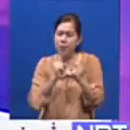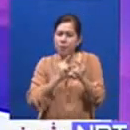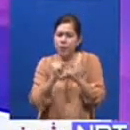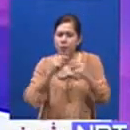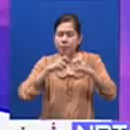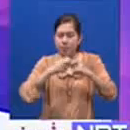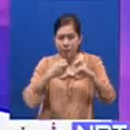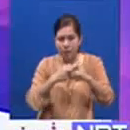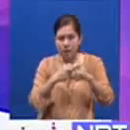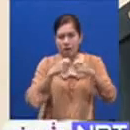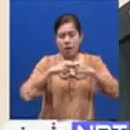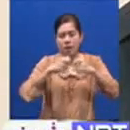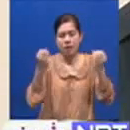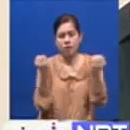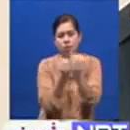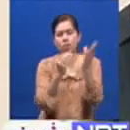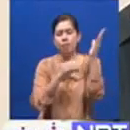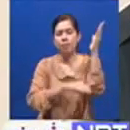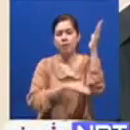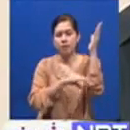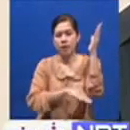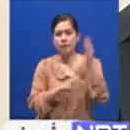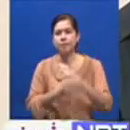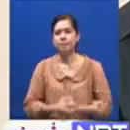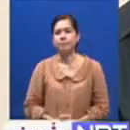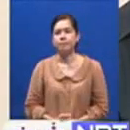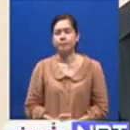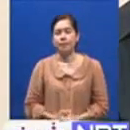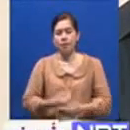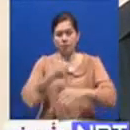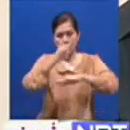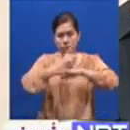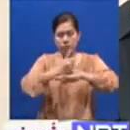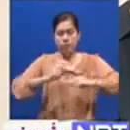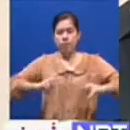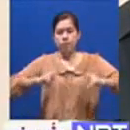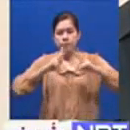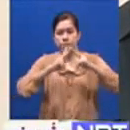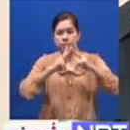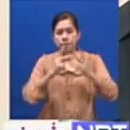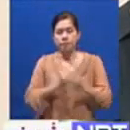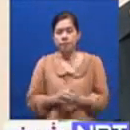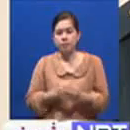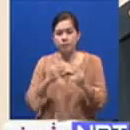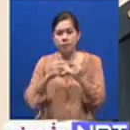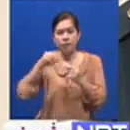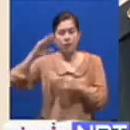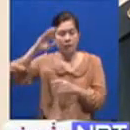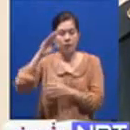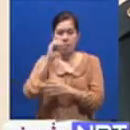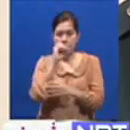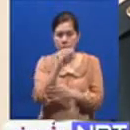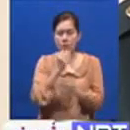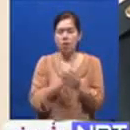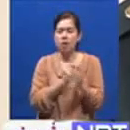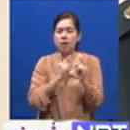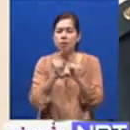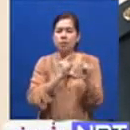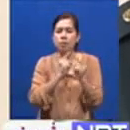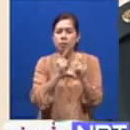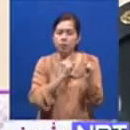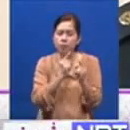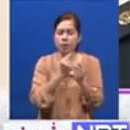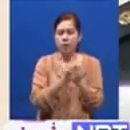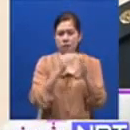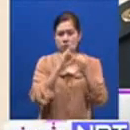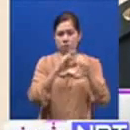จังหวัดชายแดนภาคใต้พลเอกอุดมเดชศรีตบุตรผู้บัญชาการทหารบกกล่าวถึงการพูดคุยเพื่อสันติสุขในพื้นที่จังหวัดชาย